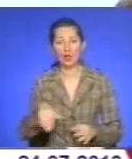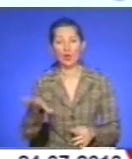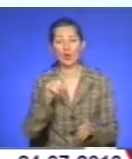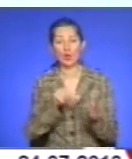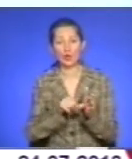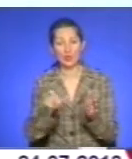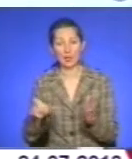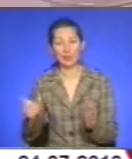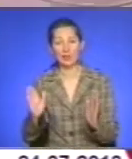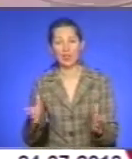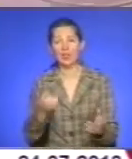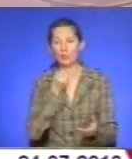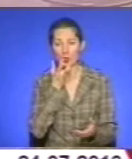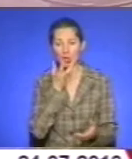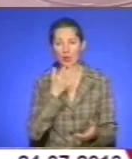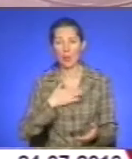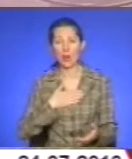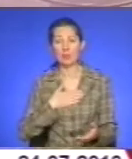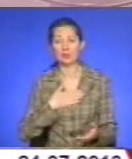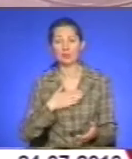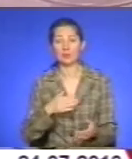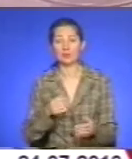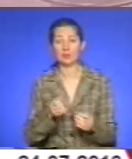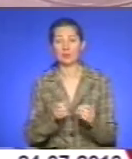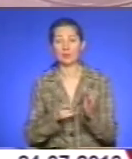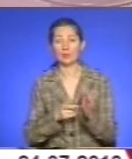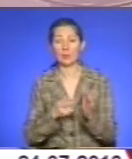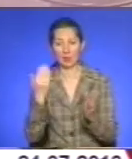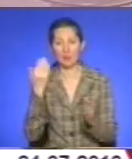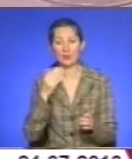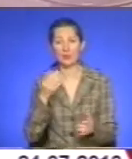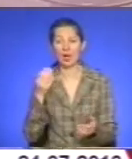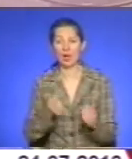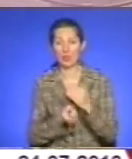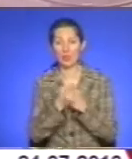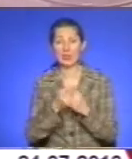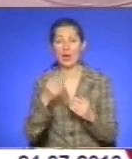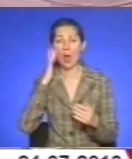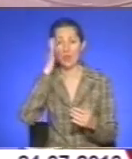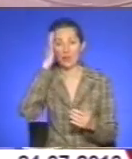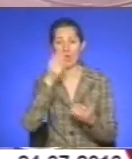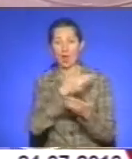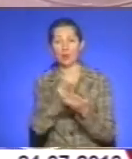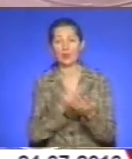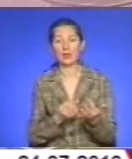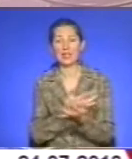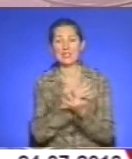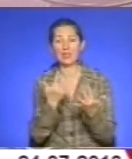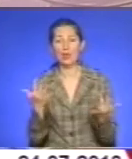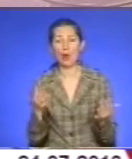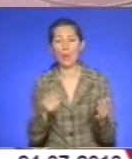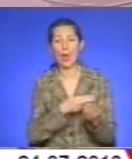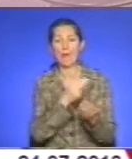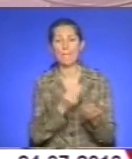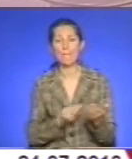лише позитивні. У мене ще в років так 12 виникла мрія розфарбувати різнокольоровими